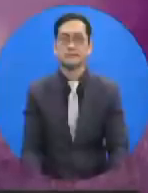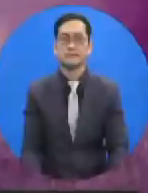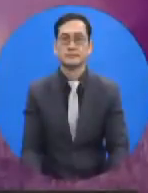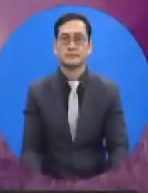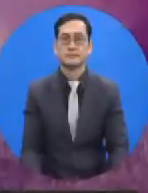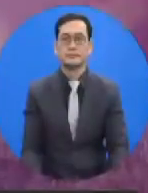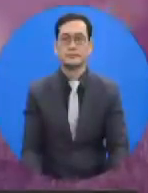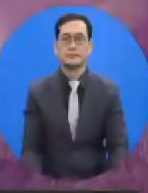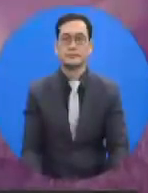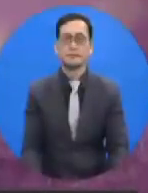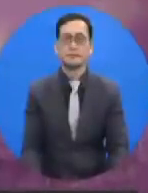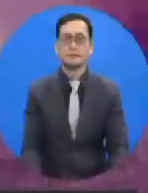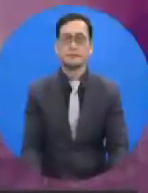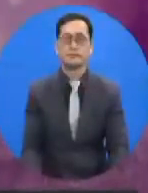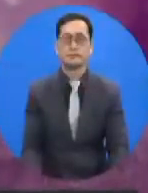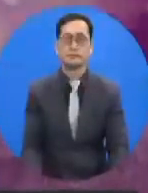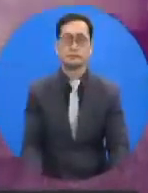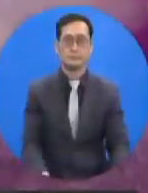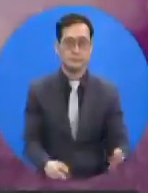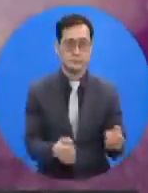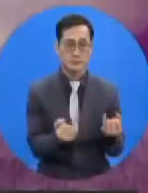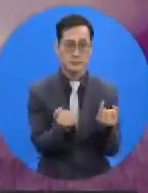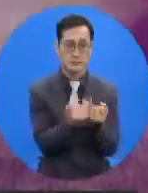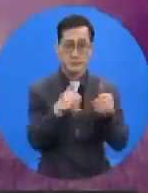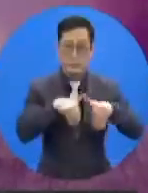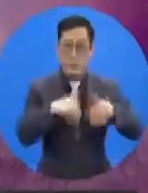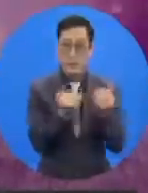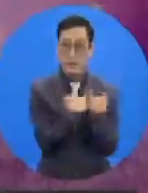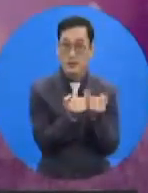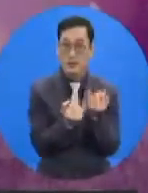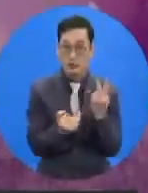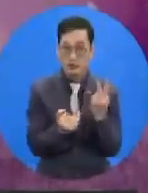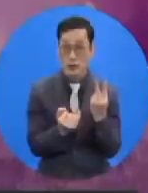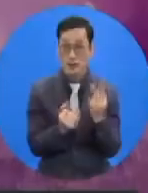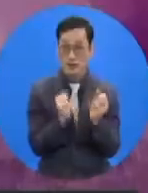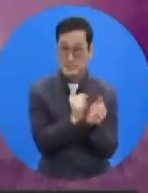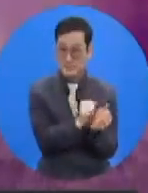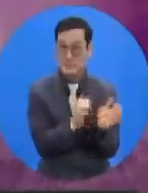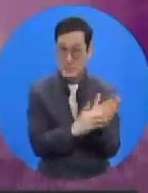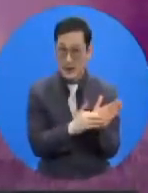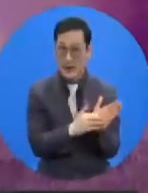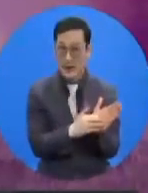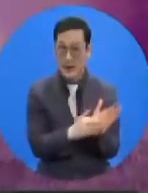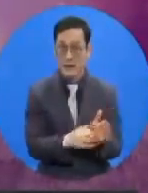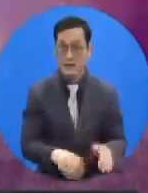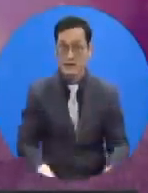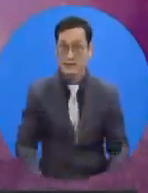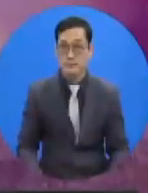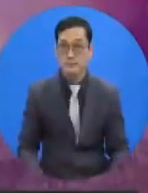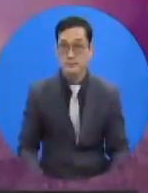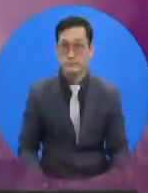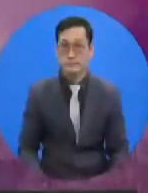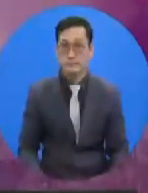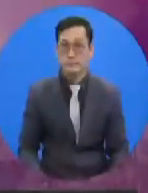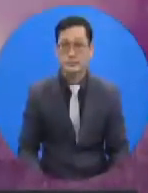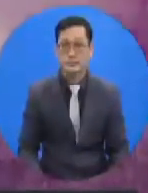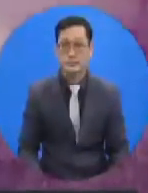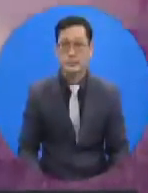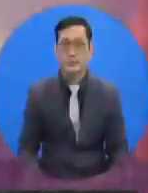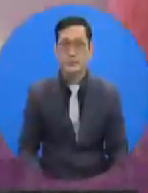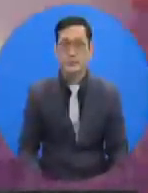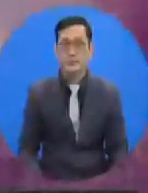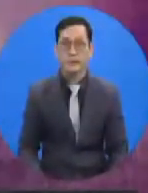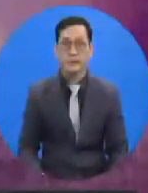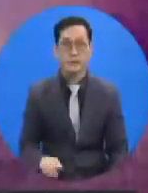때가 아니잖아요. 지금 여정업원 두 명은 이미 확진이 됐고 잠시 후 얘기 나눠보겠지만 서울에서 코로나 확진자가 사망한 사례도 나왔고